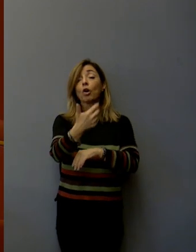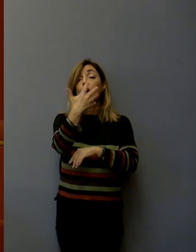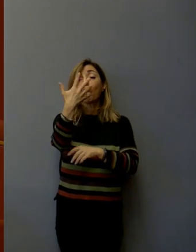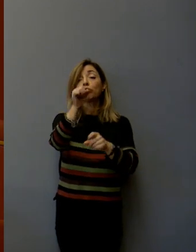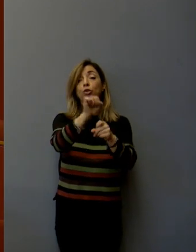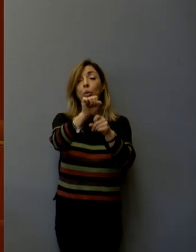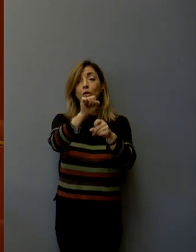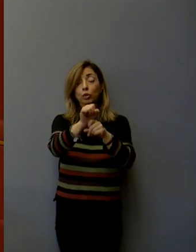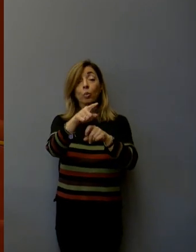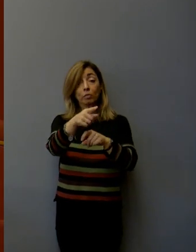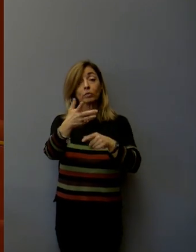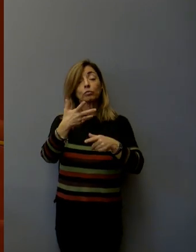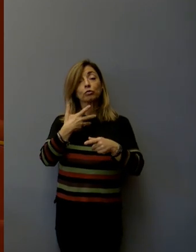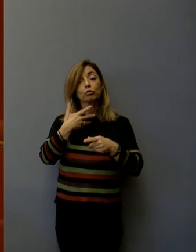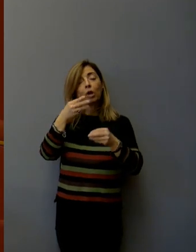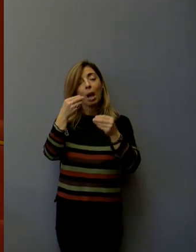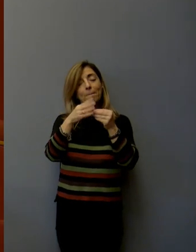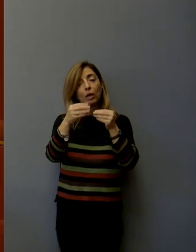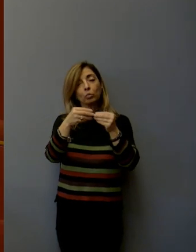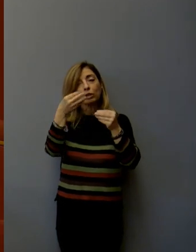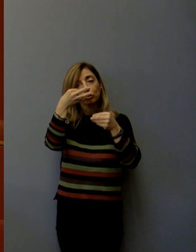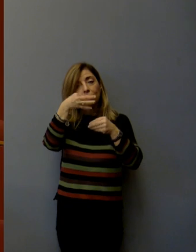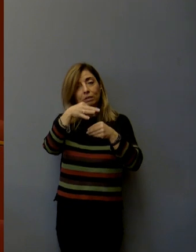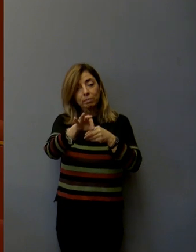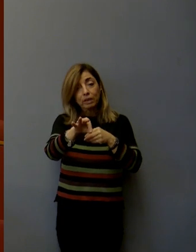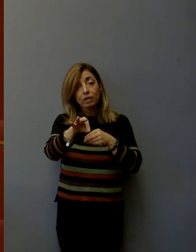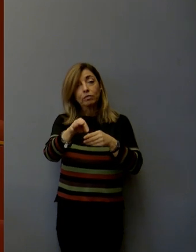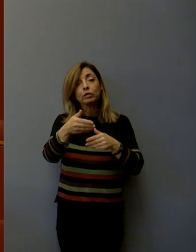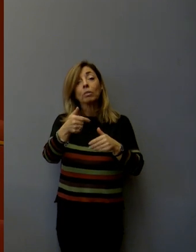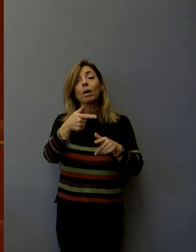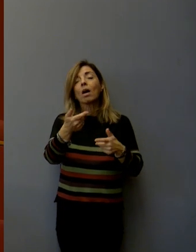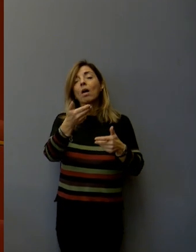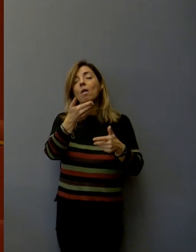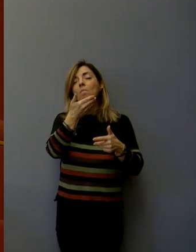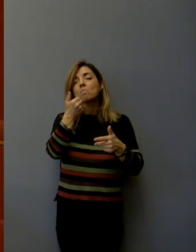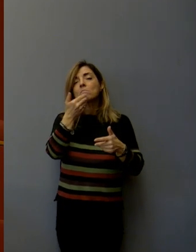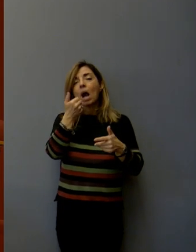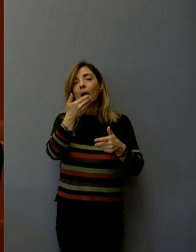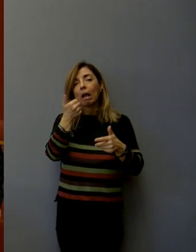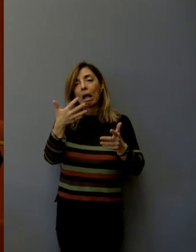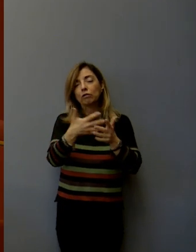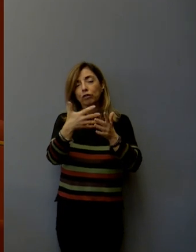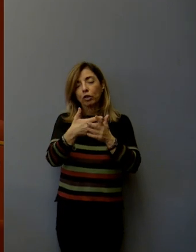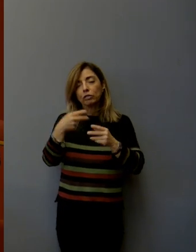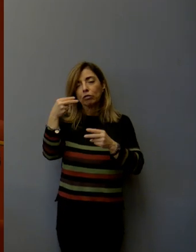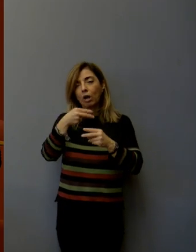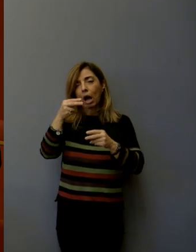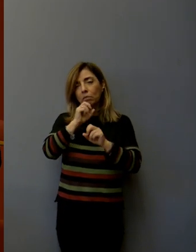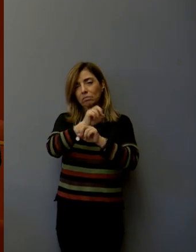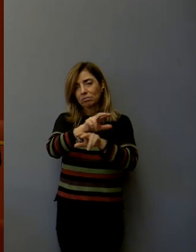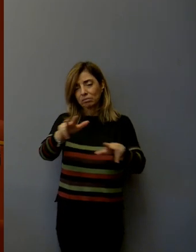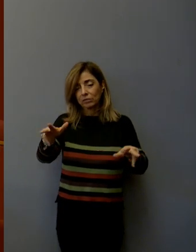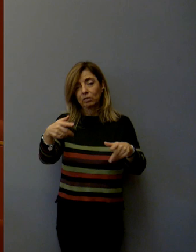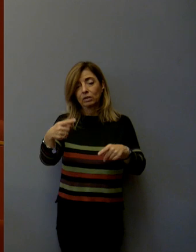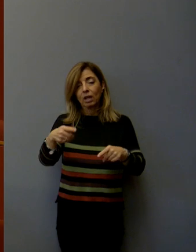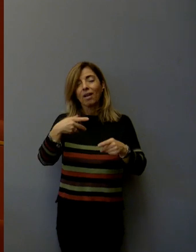oggetti manutenzione specifica fronte i carenze segnalate da anni su tutti i territori per i cittadini ricordate che in diversi cimiteri le